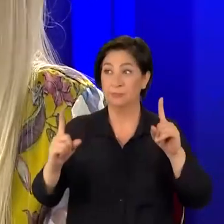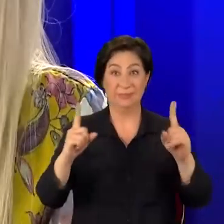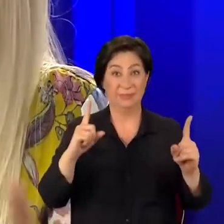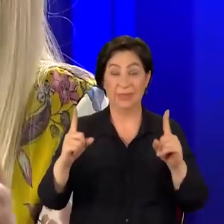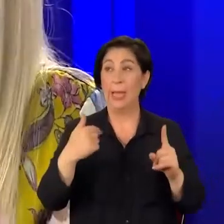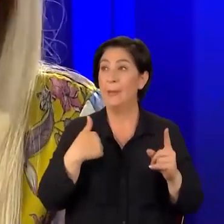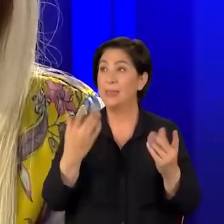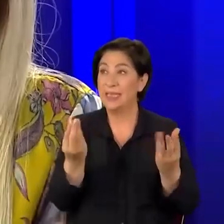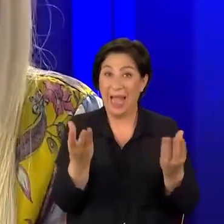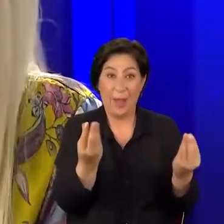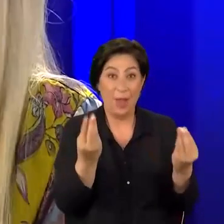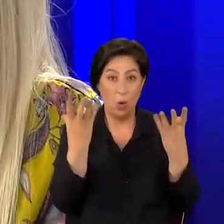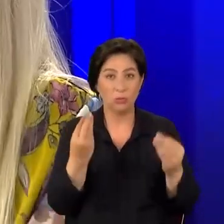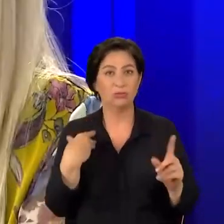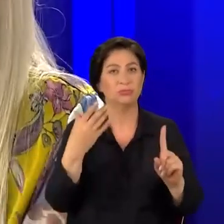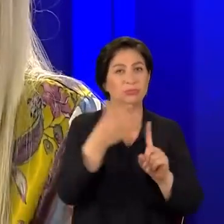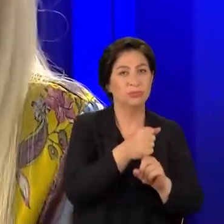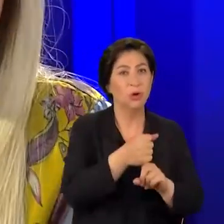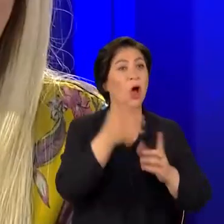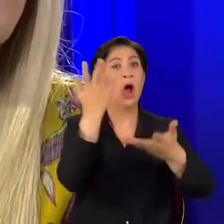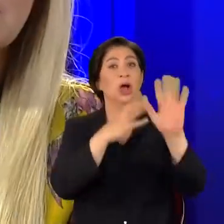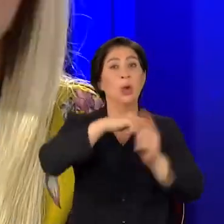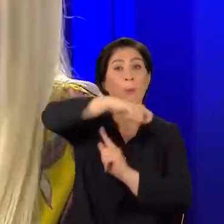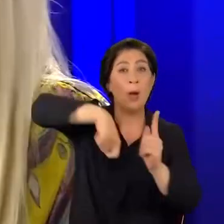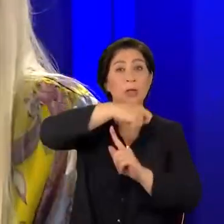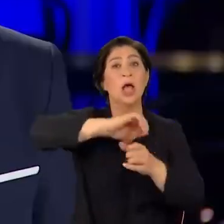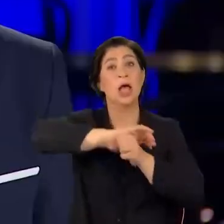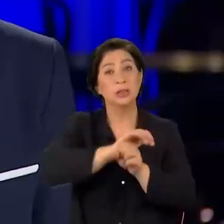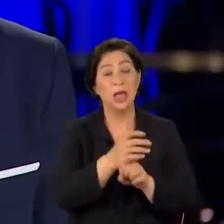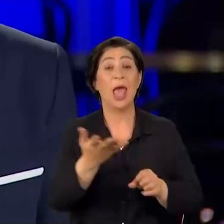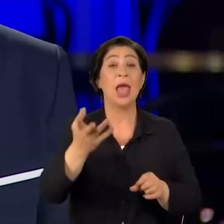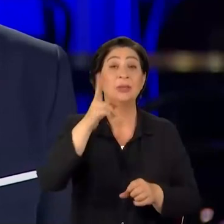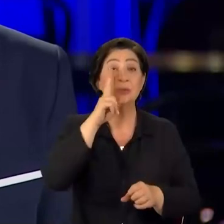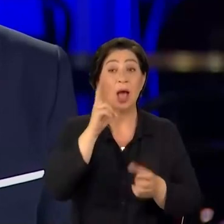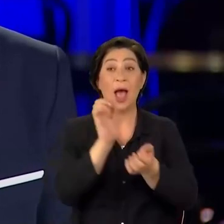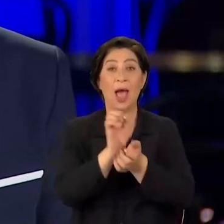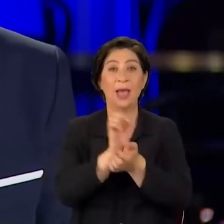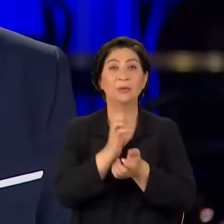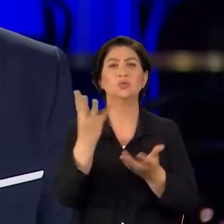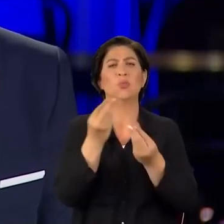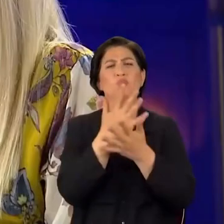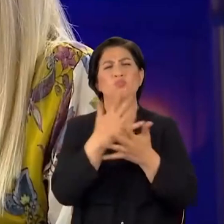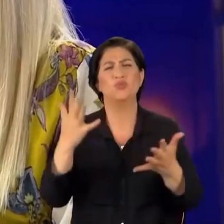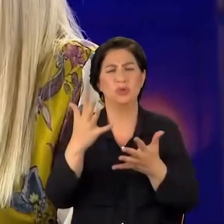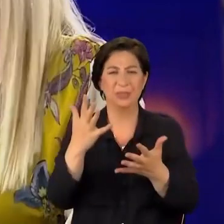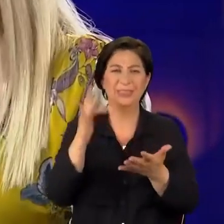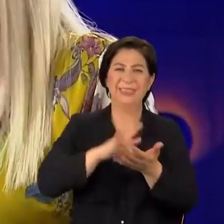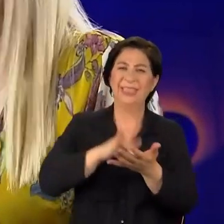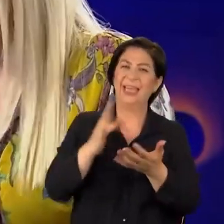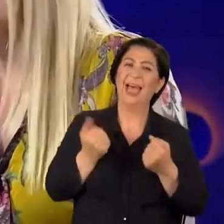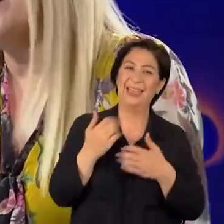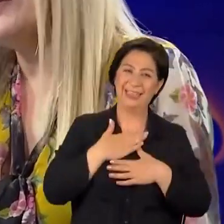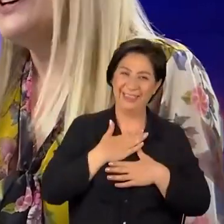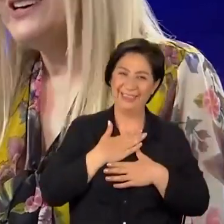onları kalabalık olduğumuz için yakaladık, ağaca bağladık, eziyet ettik falan. En sonunda aileden bayağı ciddi tepki geldi. Çok